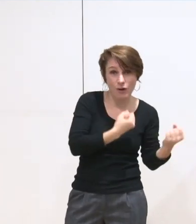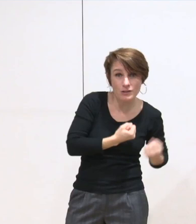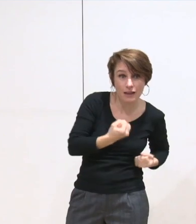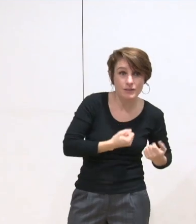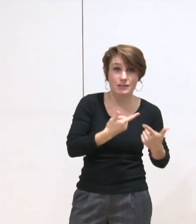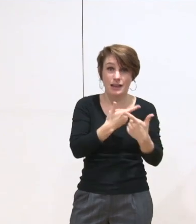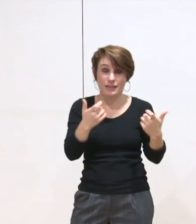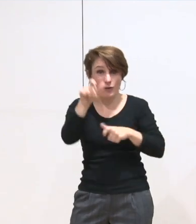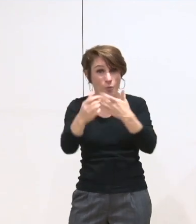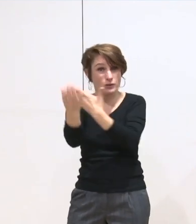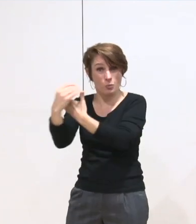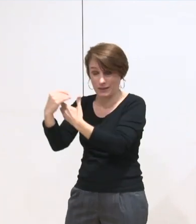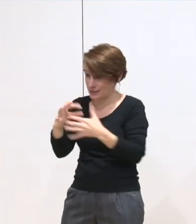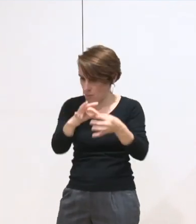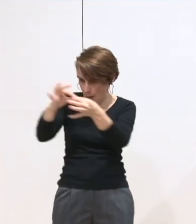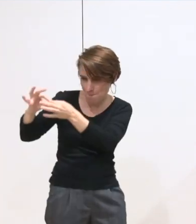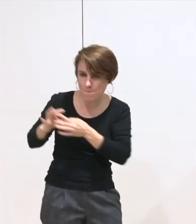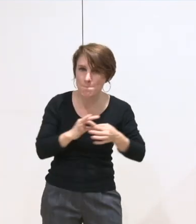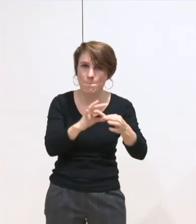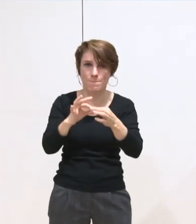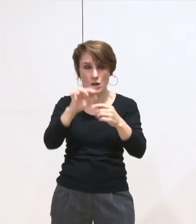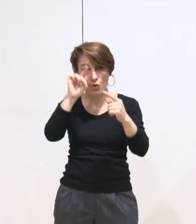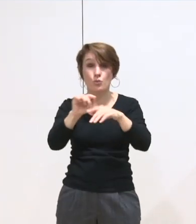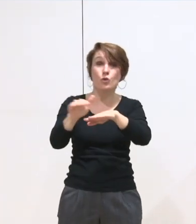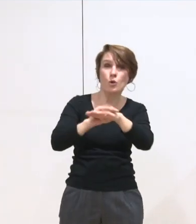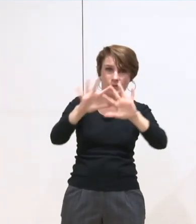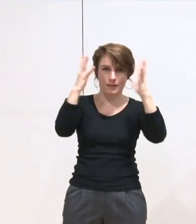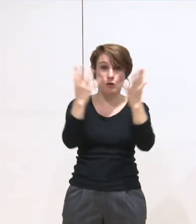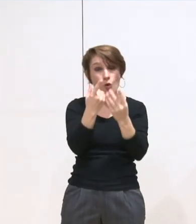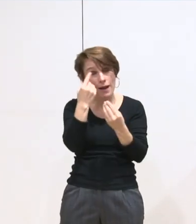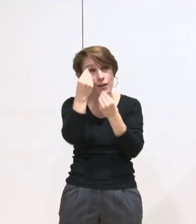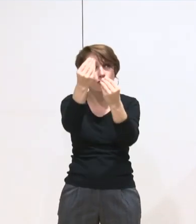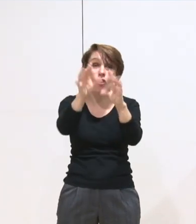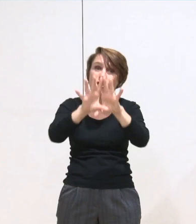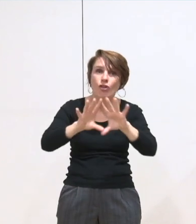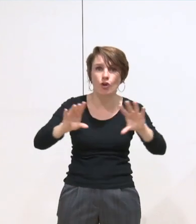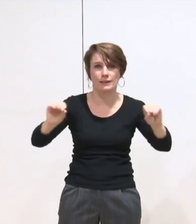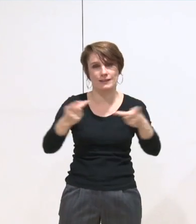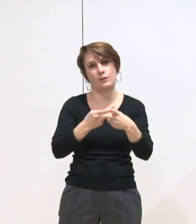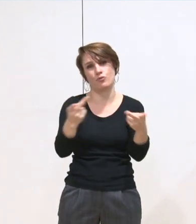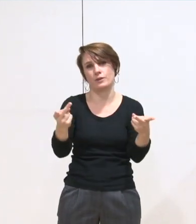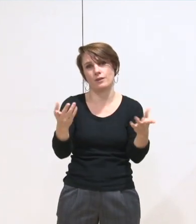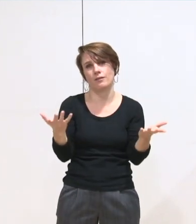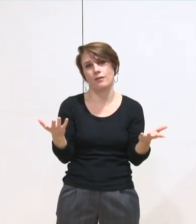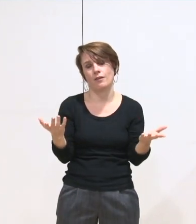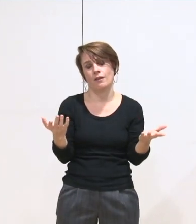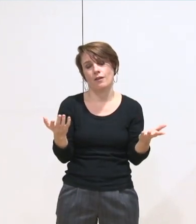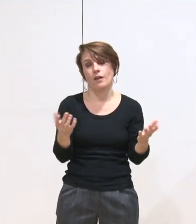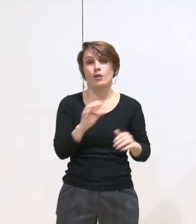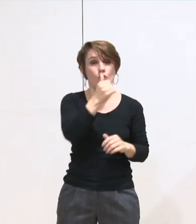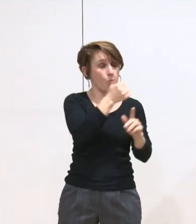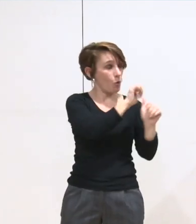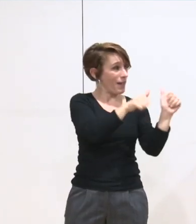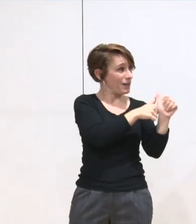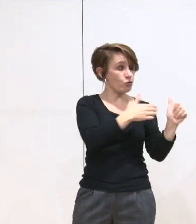acteurs dans le cadre d'une politique globale de tranquillité publique. Il nous faut tenir, c'est ce que nous faisons, ma première adjointe et